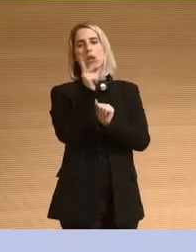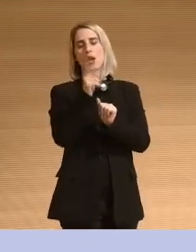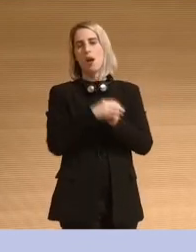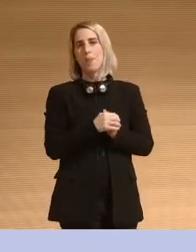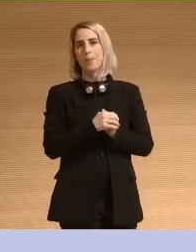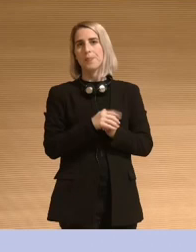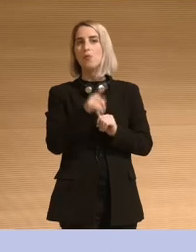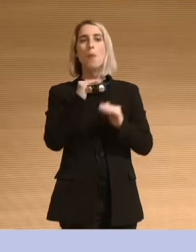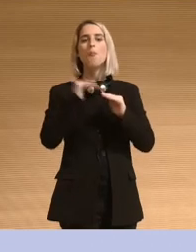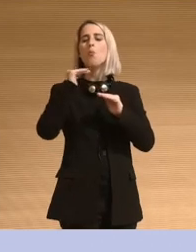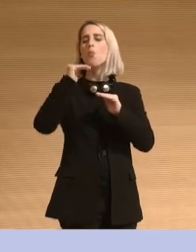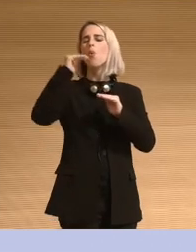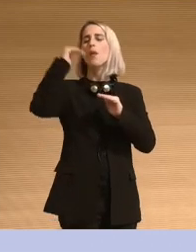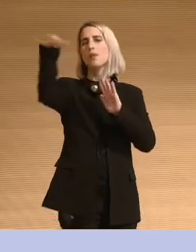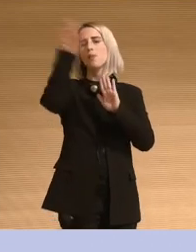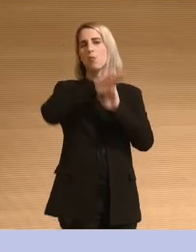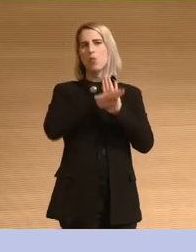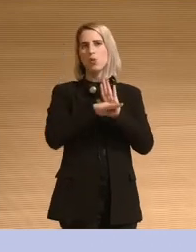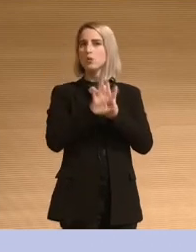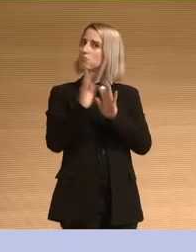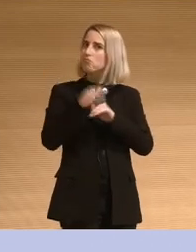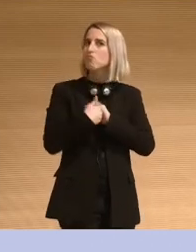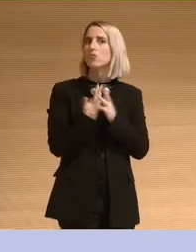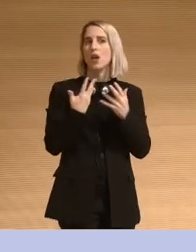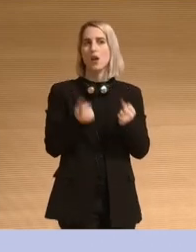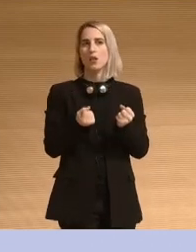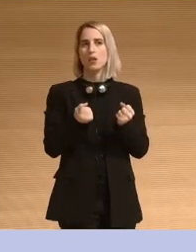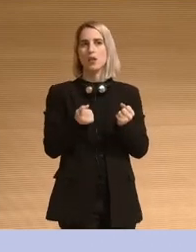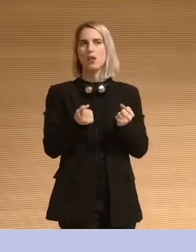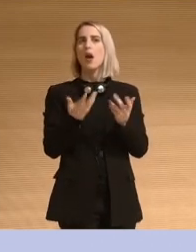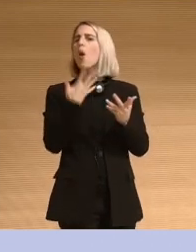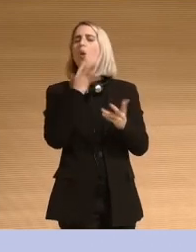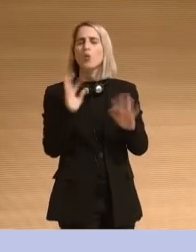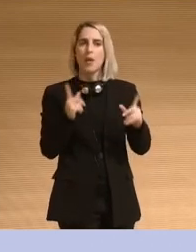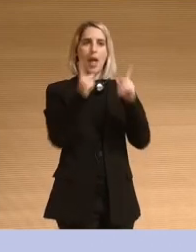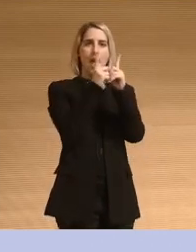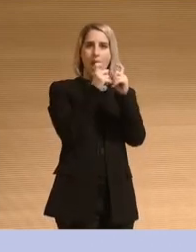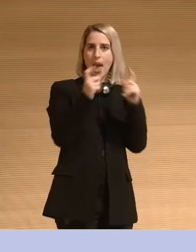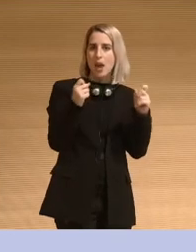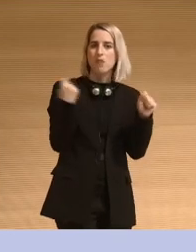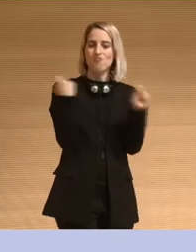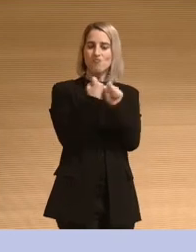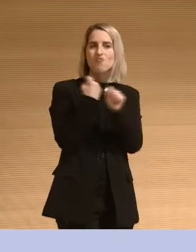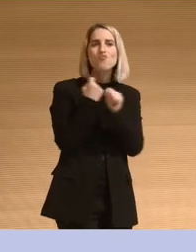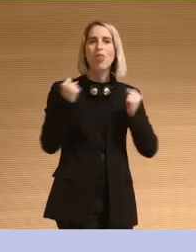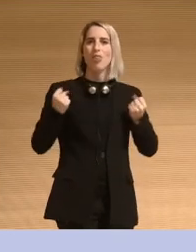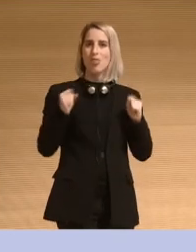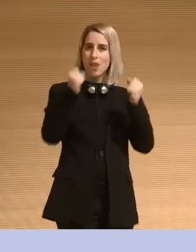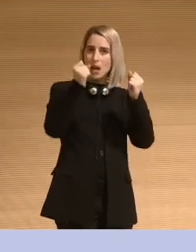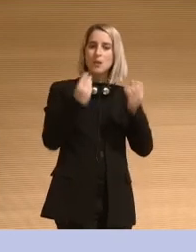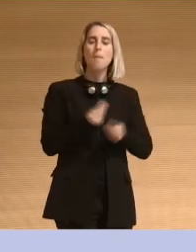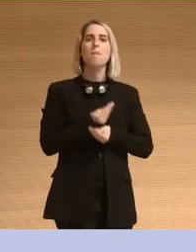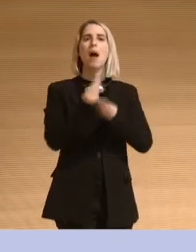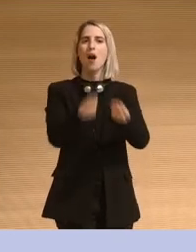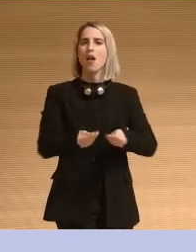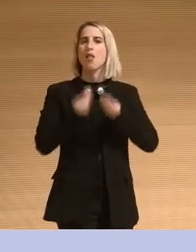για ένα πολυεπίπεδο project, το οποίο έχει ενδιαφέρον όχι μόνο για τα έργα που εμπερικλεί, για τις δράσεις που έγιναν μέσα σε αυτό και τα παραδοτέα